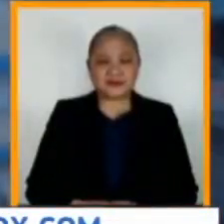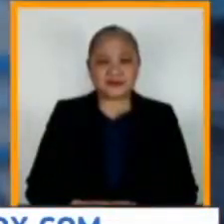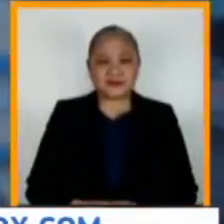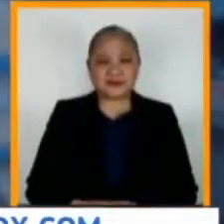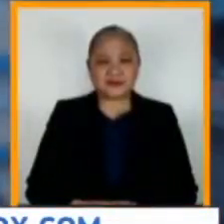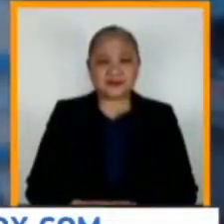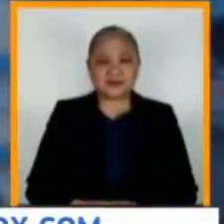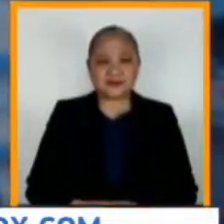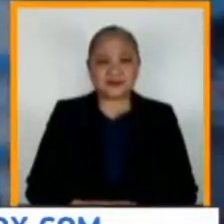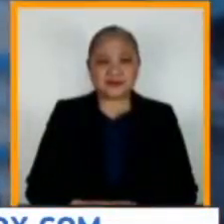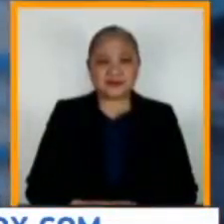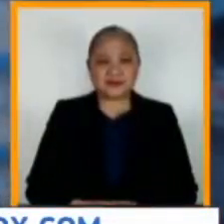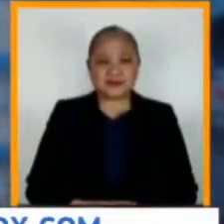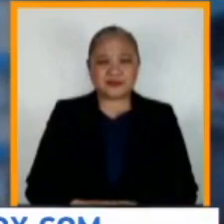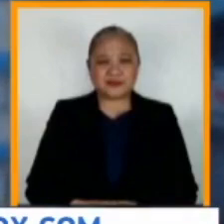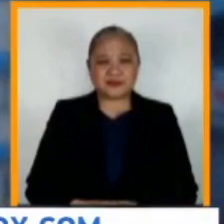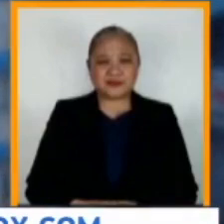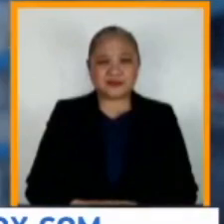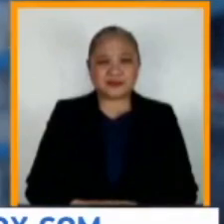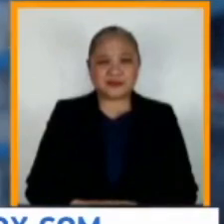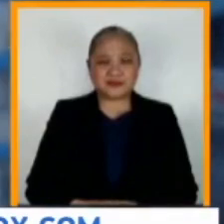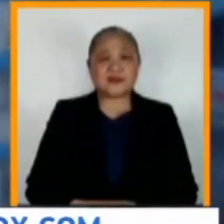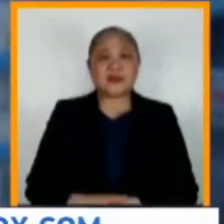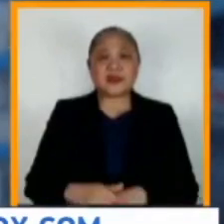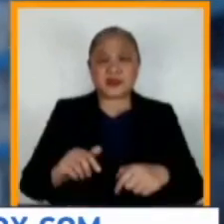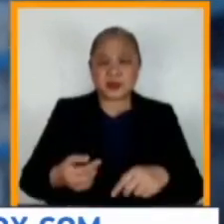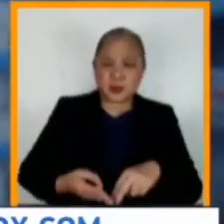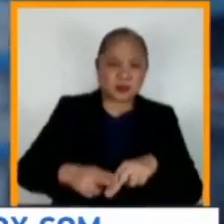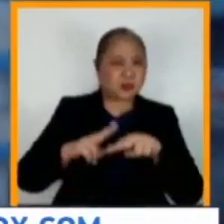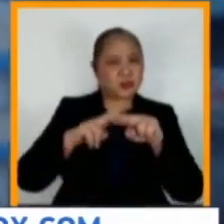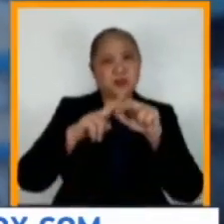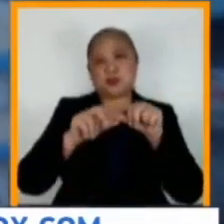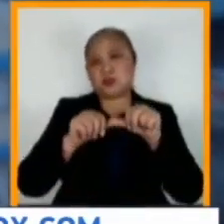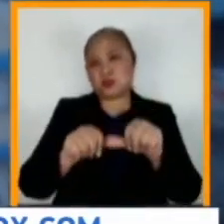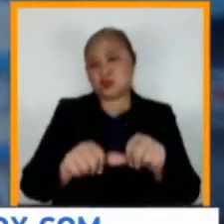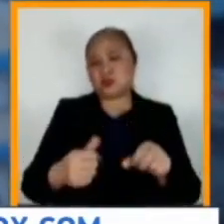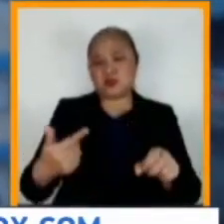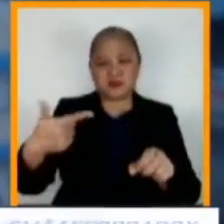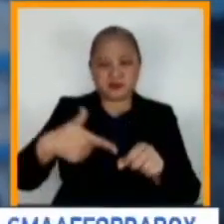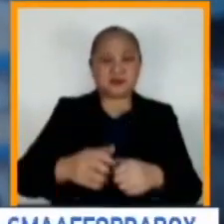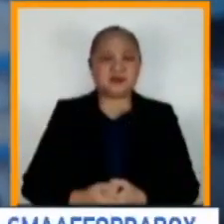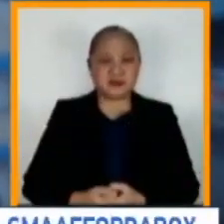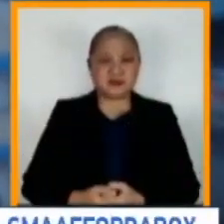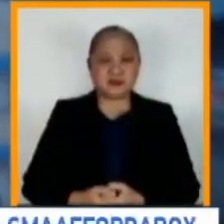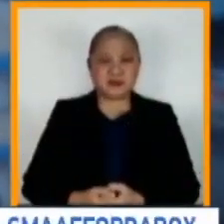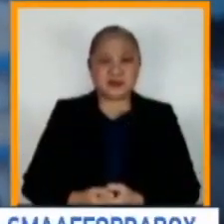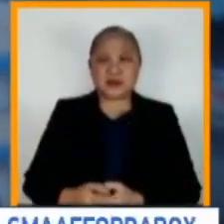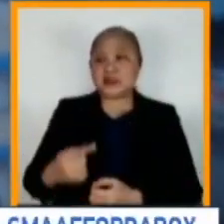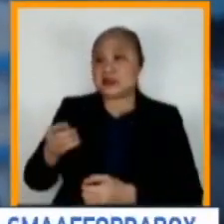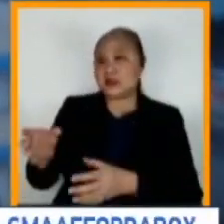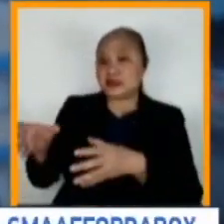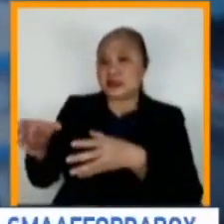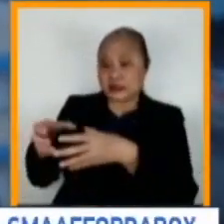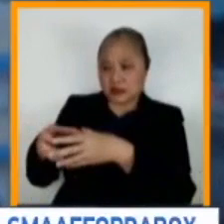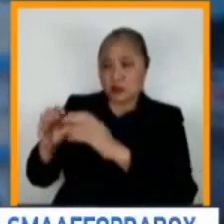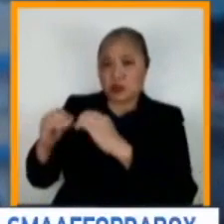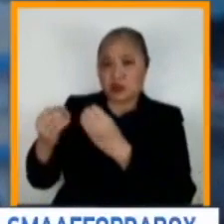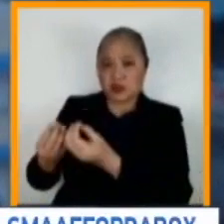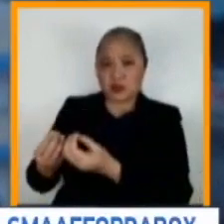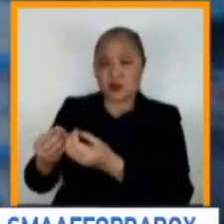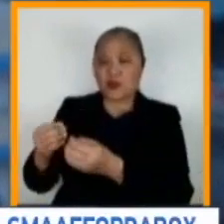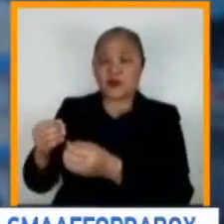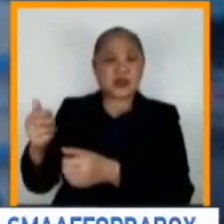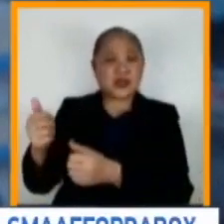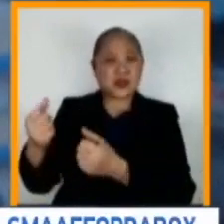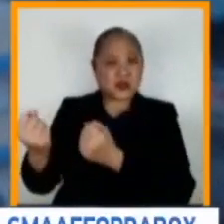Dahil pa rin po sa walang prenong taas presyo ng krudo, masasagawa ng Tigil-pasada ang grupo ng mga tsuper sa Bacolod. Yan ang unang balita ng host ng